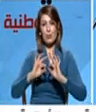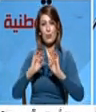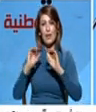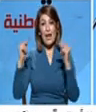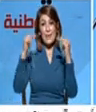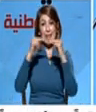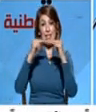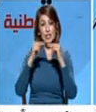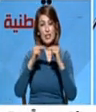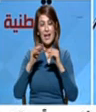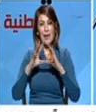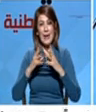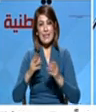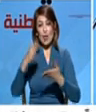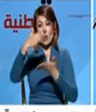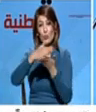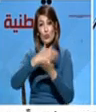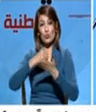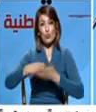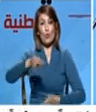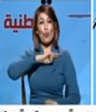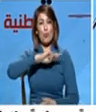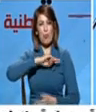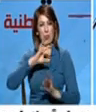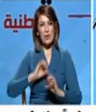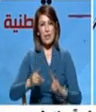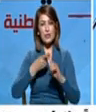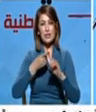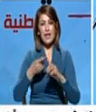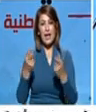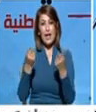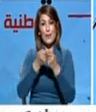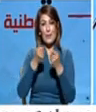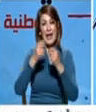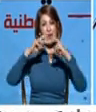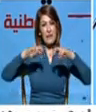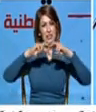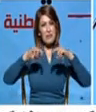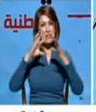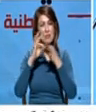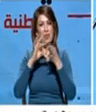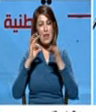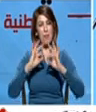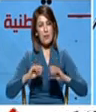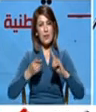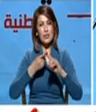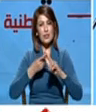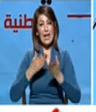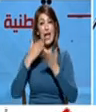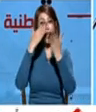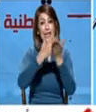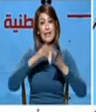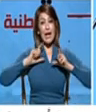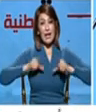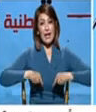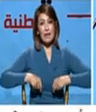صندوق الضمان اجتماعي يثبتوا في جمله من الاجراءات المبسطه ثم يحال المطلب من بعد ذلك الى الاداره العامه